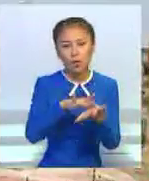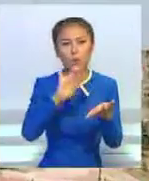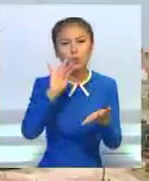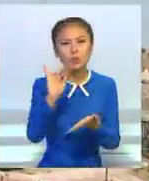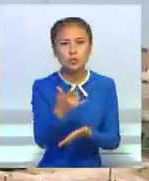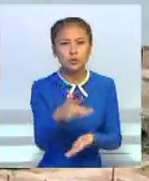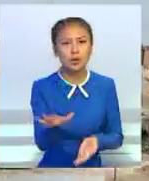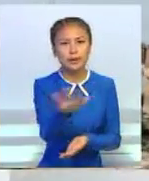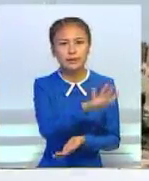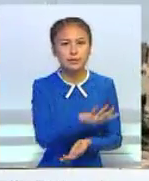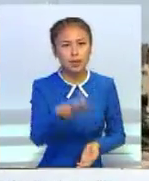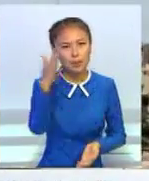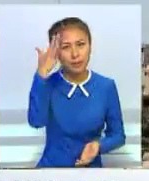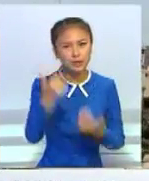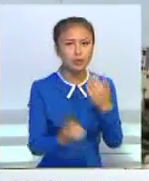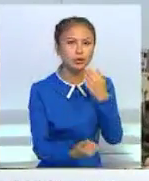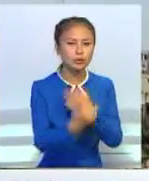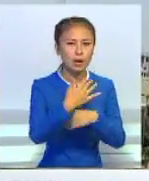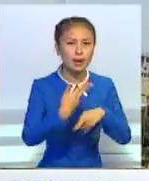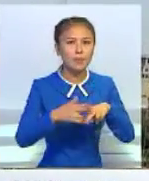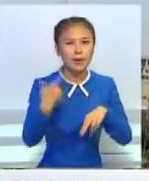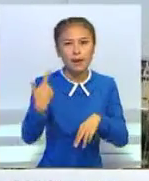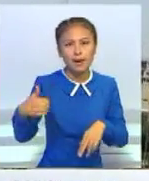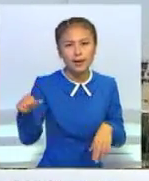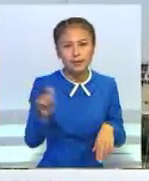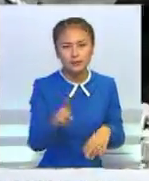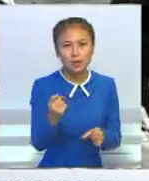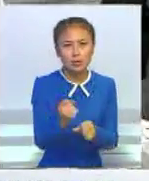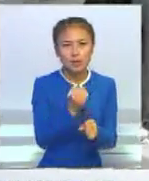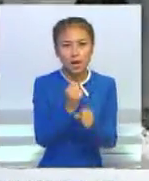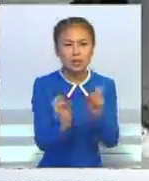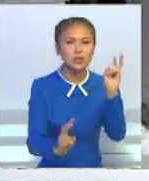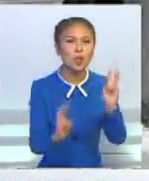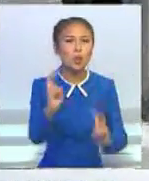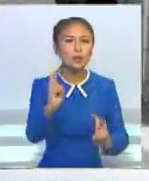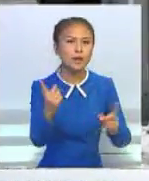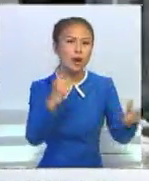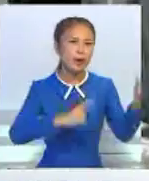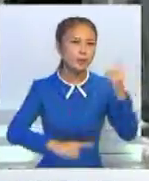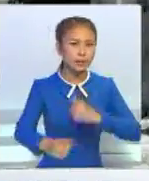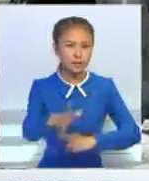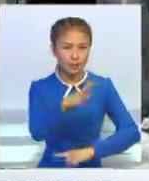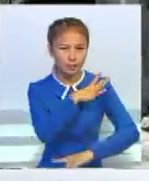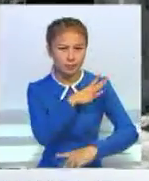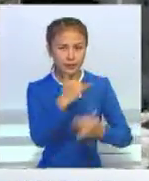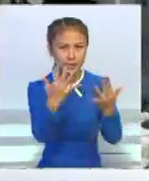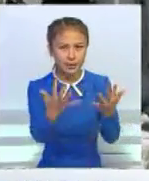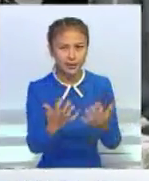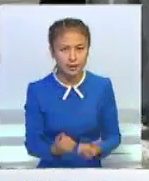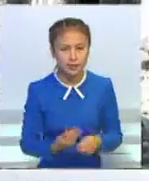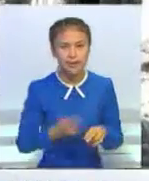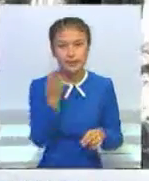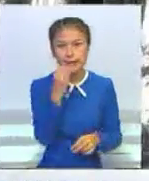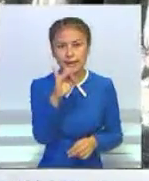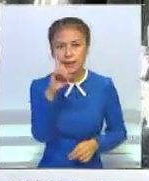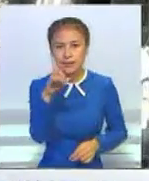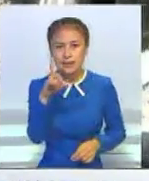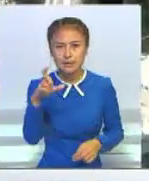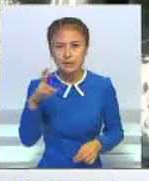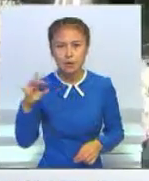Қаланың оңтүстік шығысындағы мұнай алқабы мен газ өңдейтін зауытта қайтарылды. Еске сала кетейік, үкімет